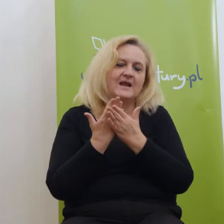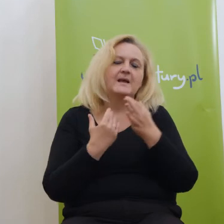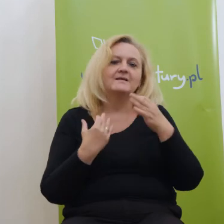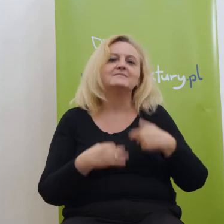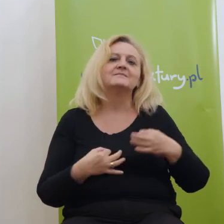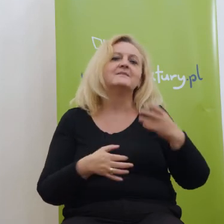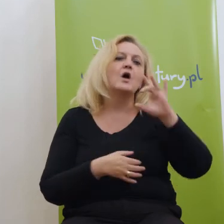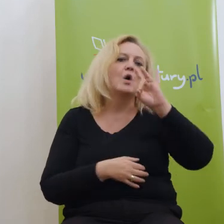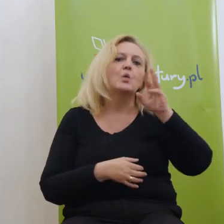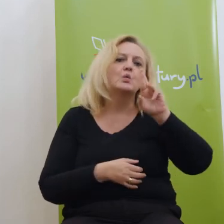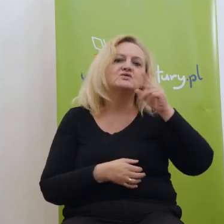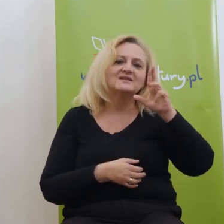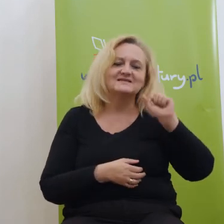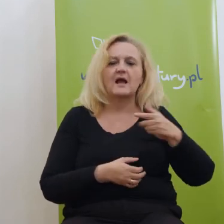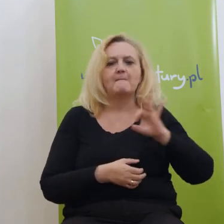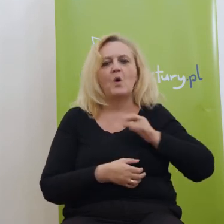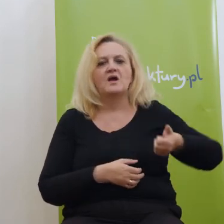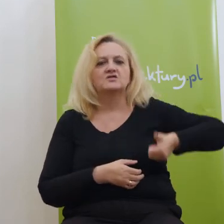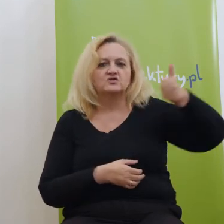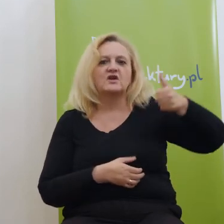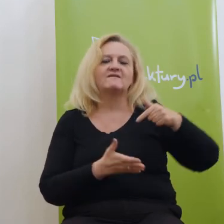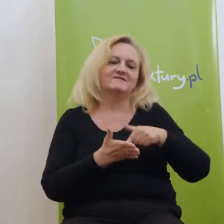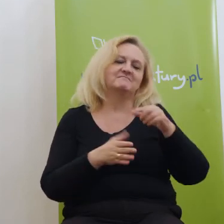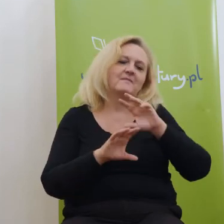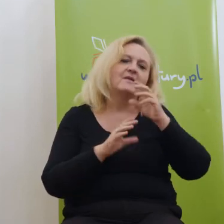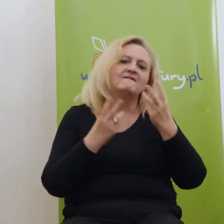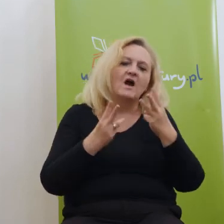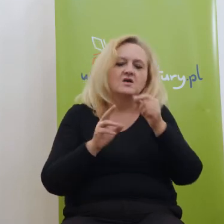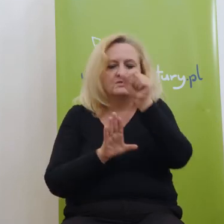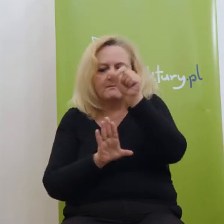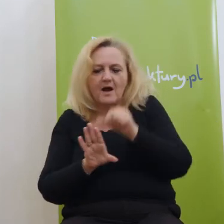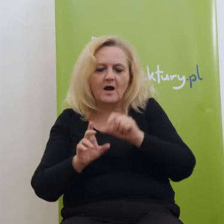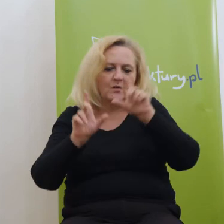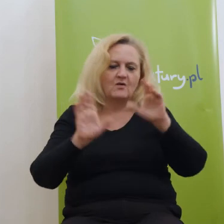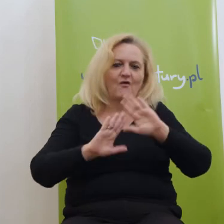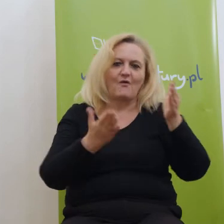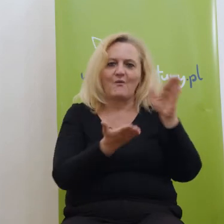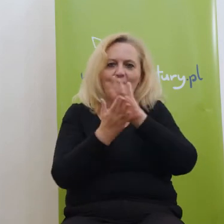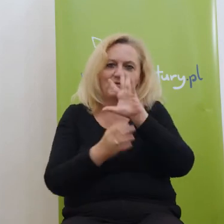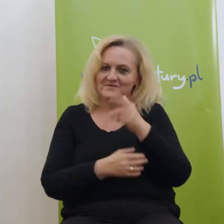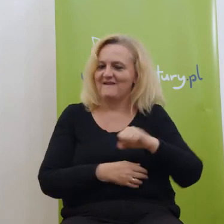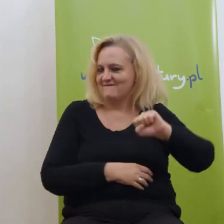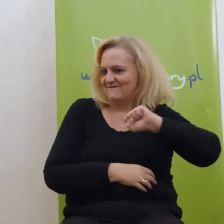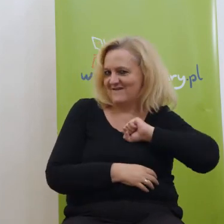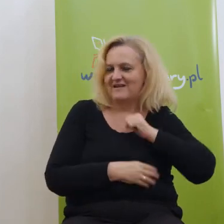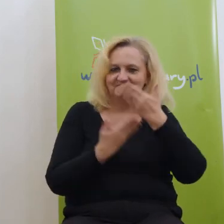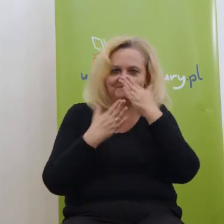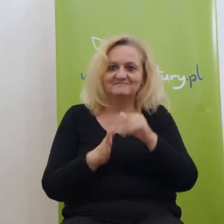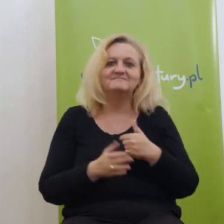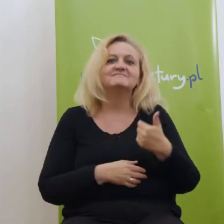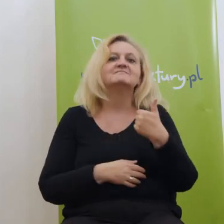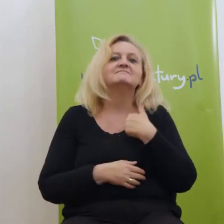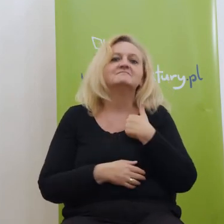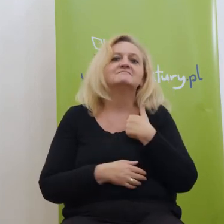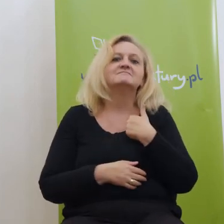Grudzińskiej, mojej szefowej w marginesach, więc rzeczywiście taka fajna okładka się pojawiła. A ja miałam